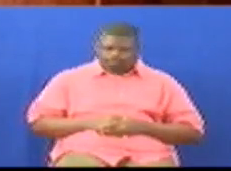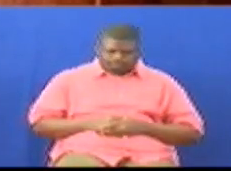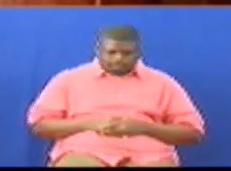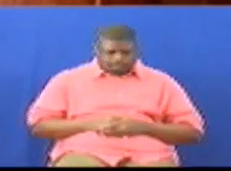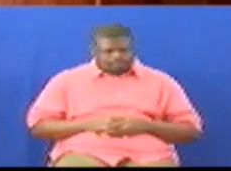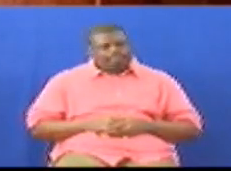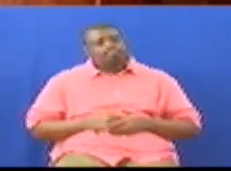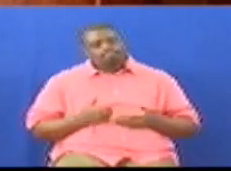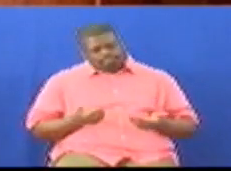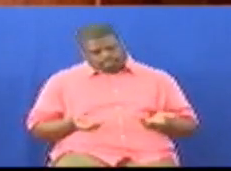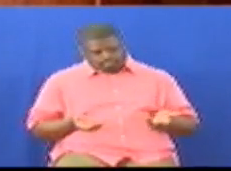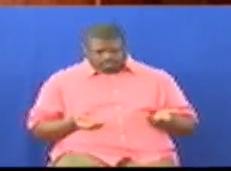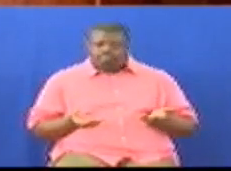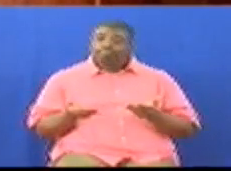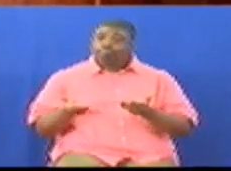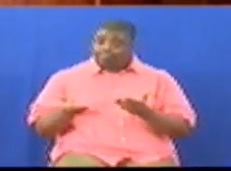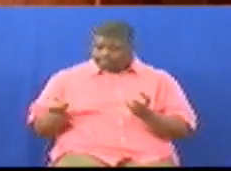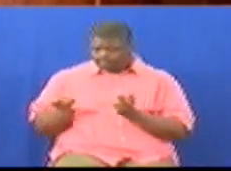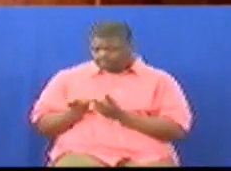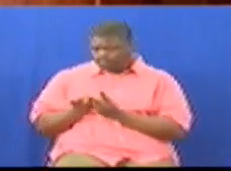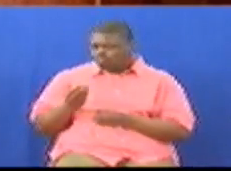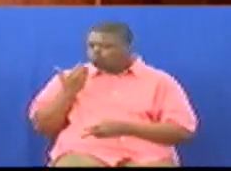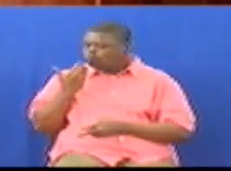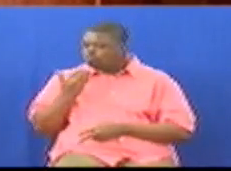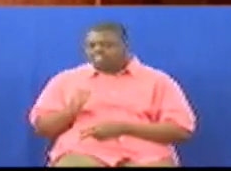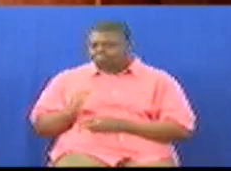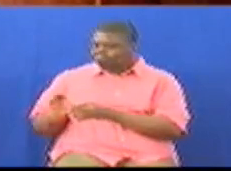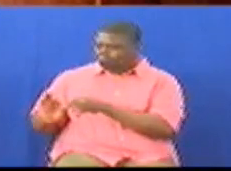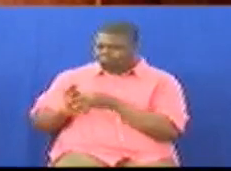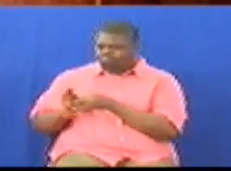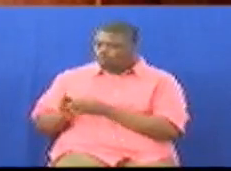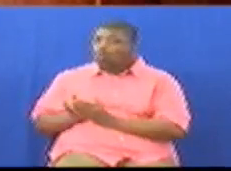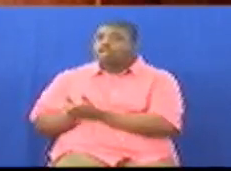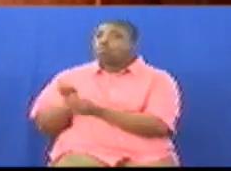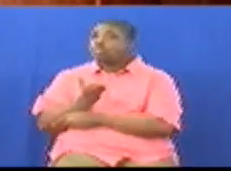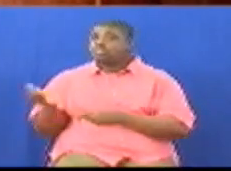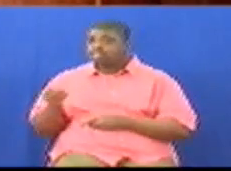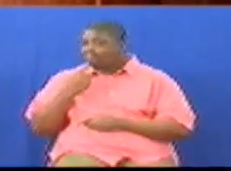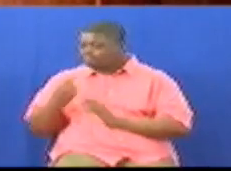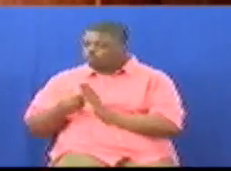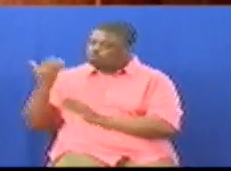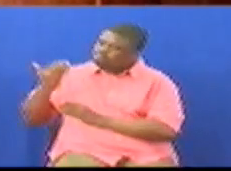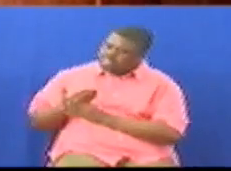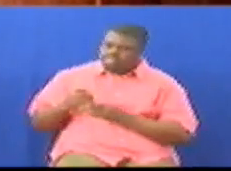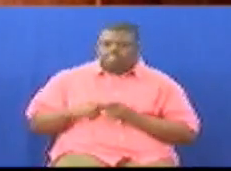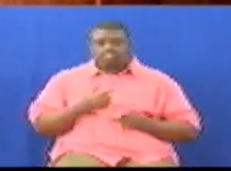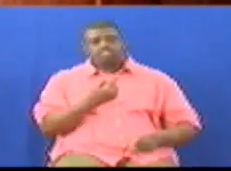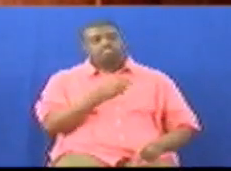ni muhimu kushirikisha wadau wengine muhimu kama benki, TRA, BRELA, SUDO na